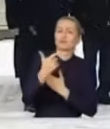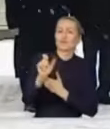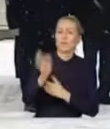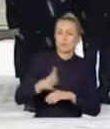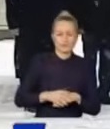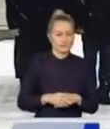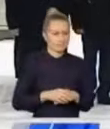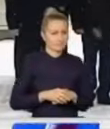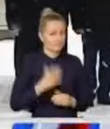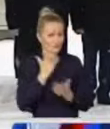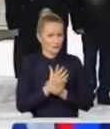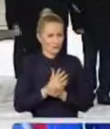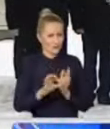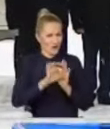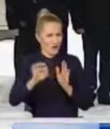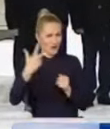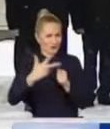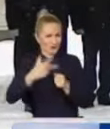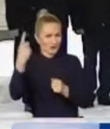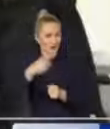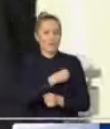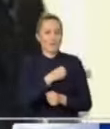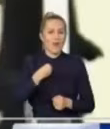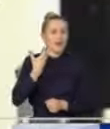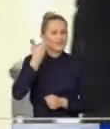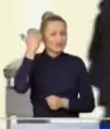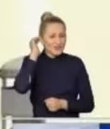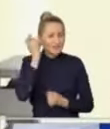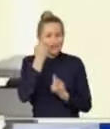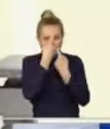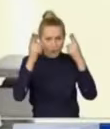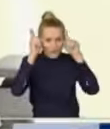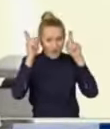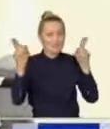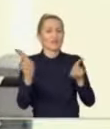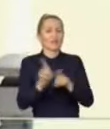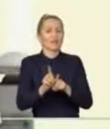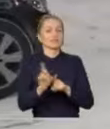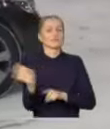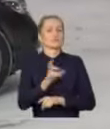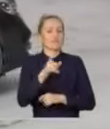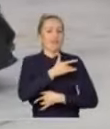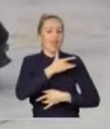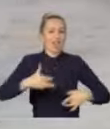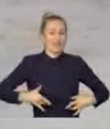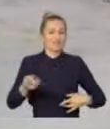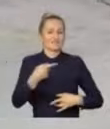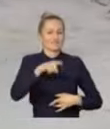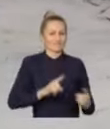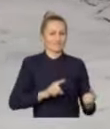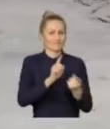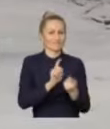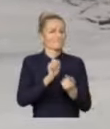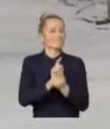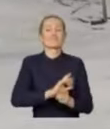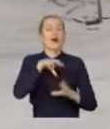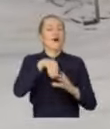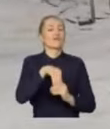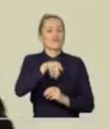Już od 30 lat Polacy, Czesi, Słowacy i Węgrzy spotykają się w ramach Grupy